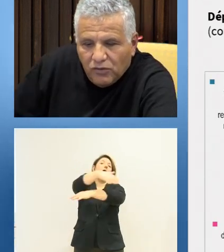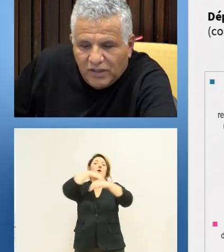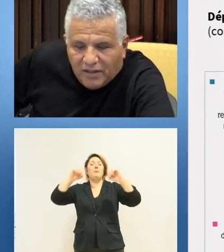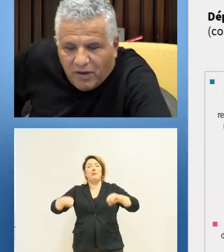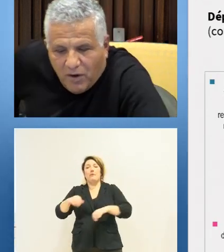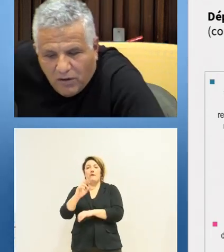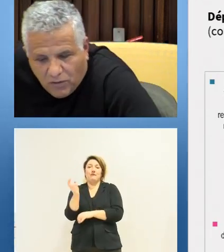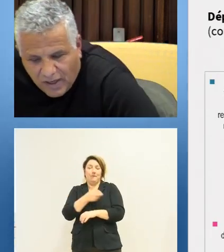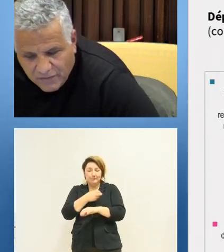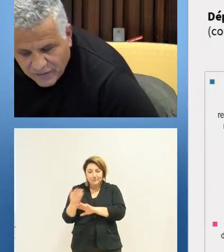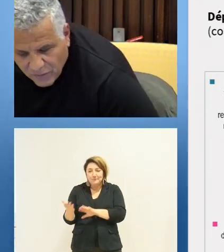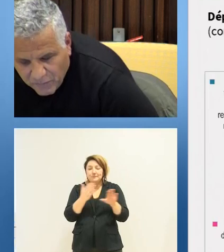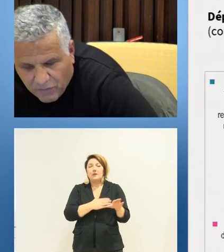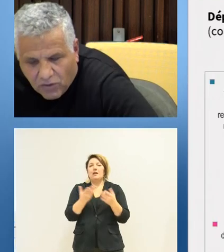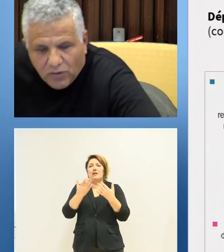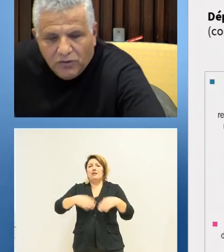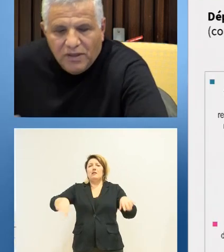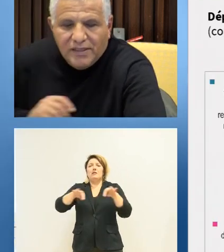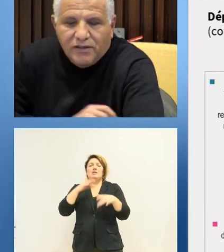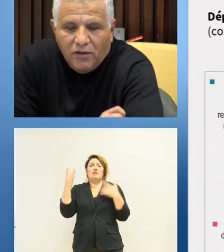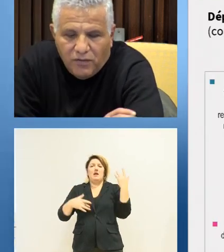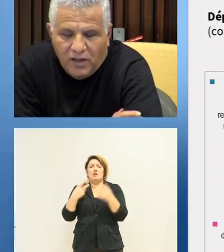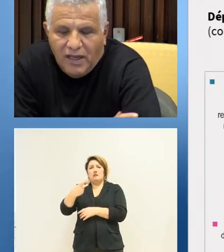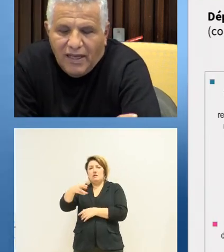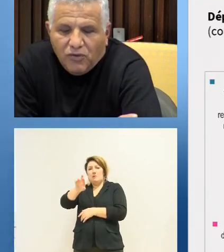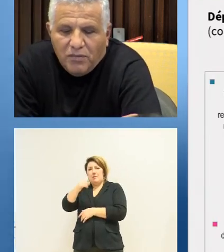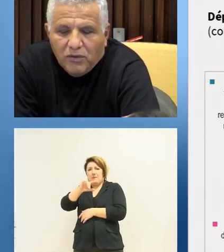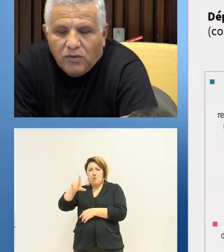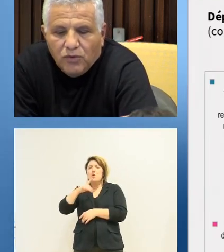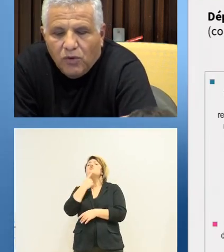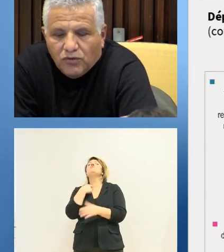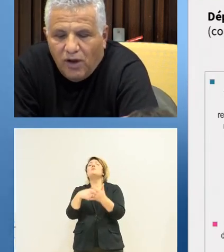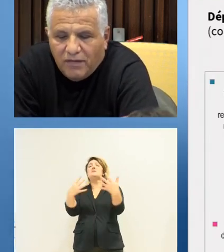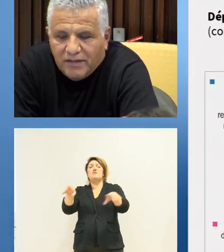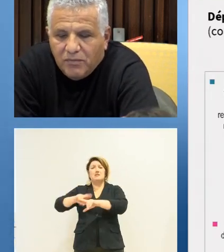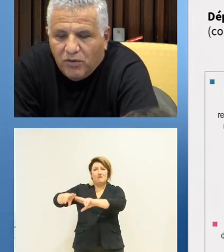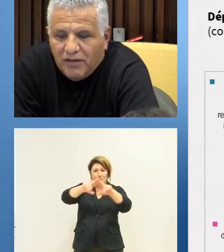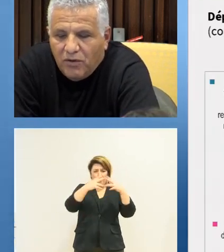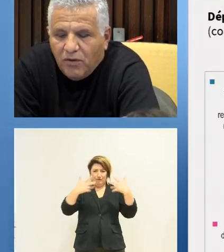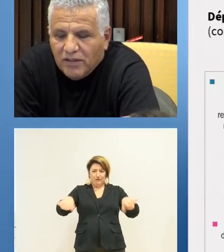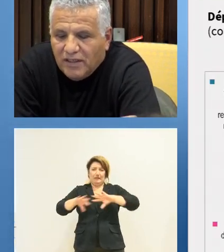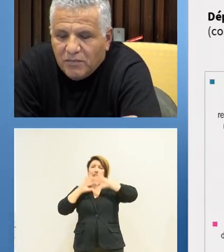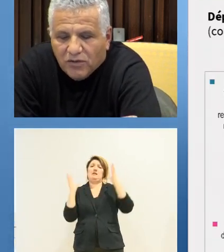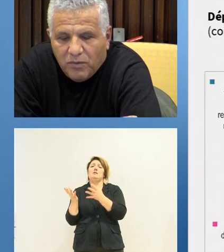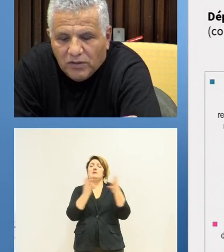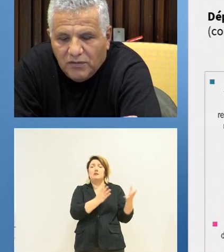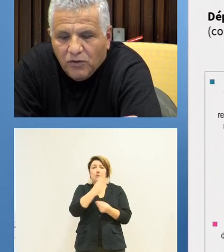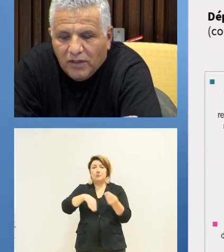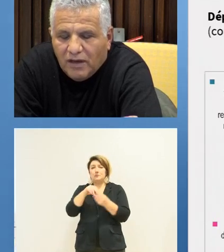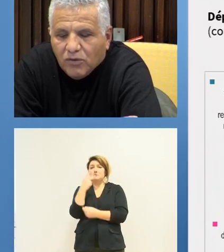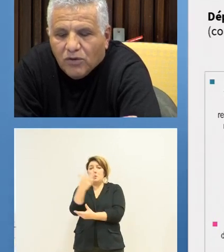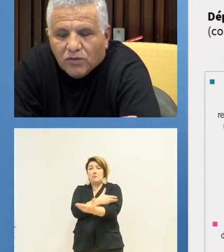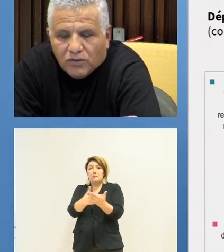du théâtre prémol dans la livraison est prévue en juin 2010 9 et 3 millions d'euros sont investis pour le développement des équipements sportifs